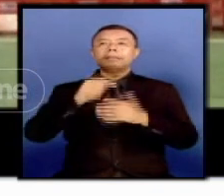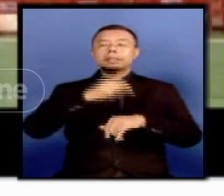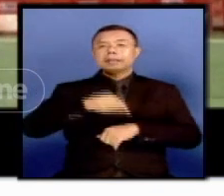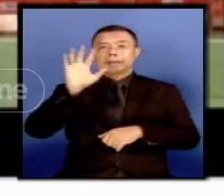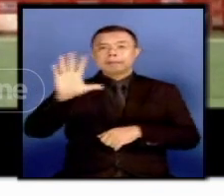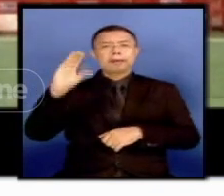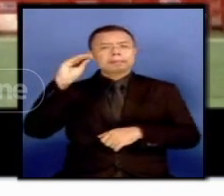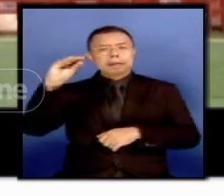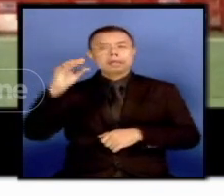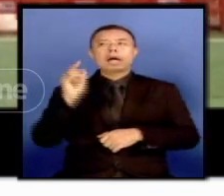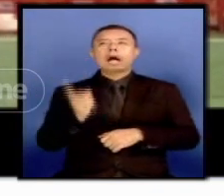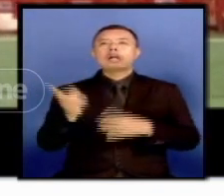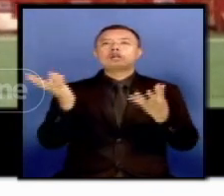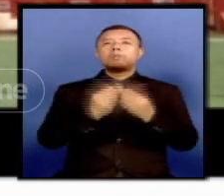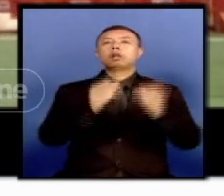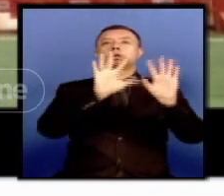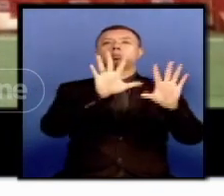5 ada sekitar